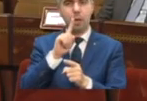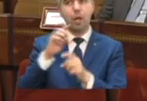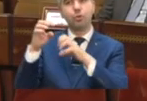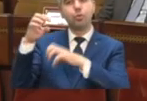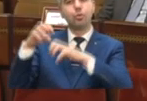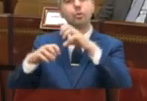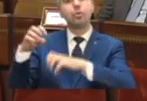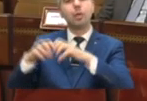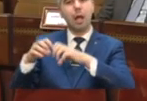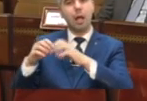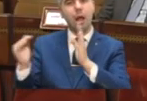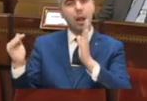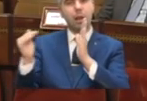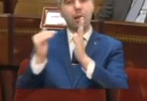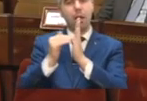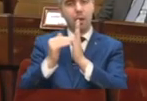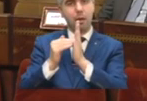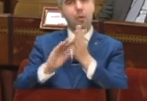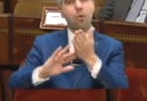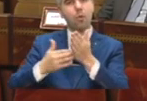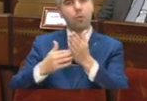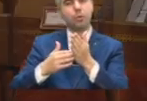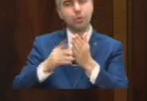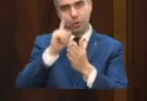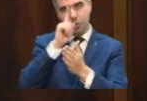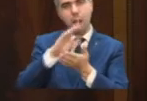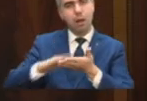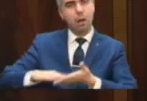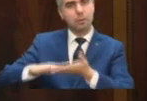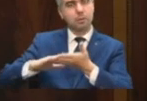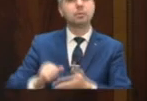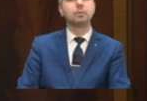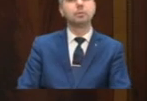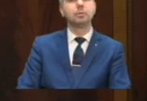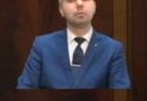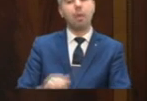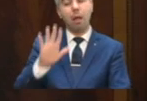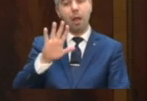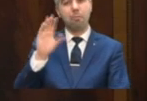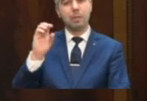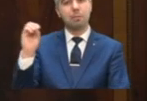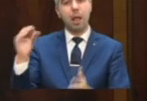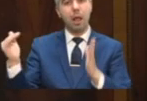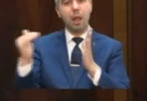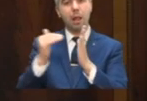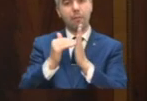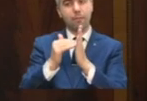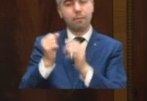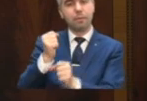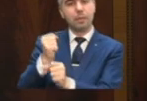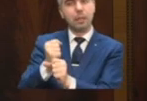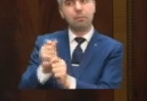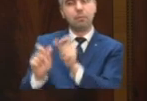قد تنقذ ما فشلت فيه الحكومة إن شاء الله. فمن أصل 500,000 منصب شغل الذي وعدتم به